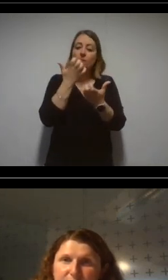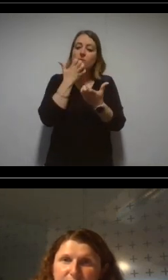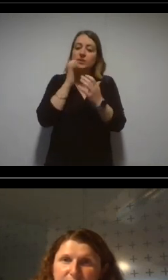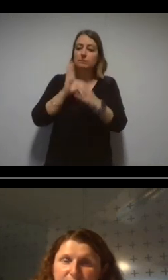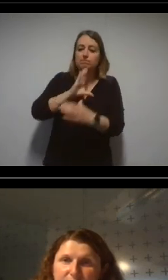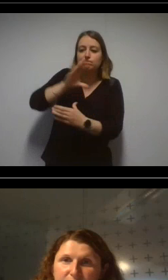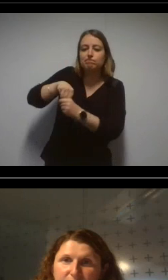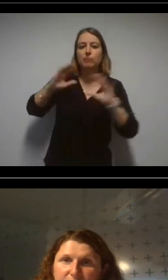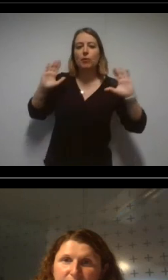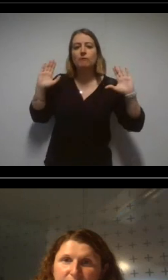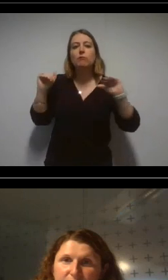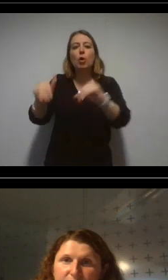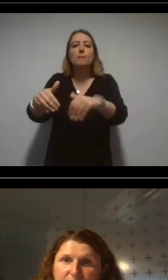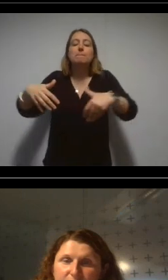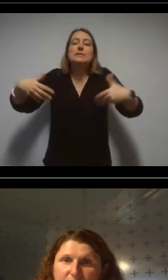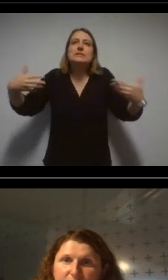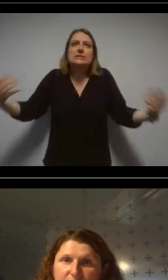on va pas pouvoir